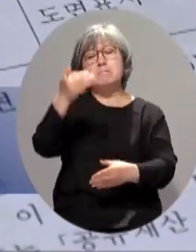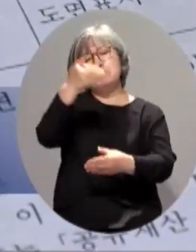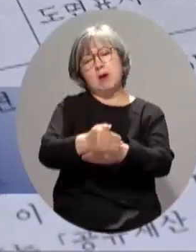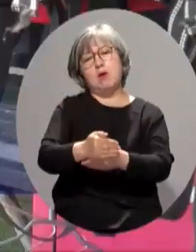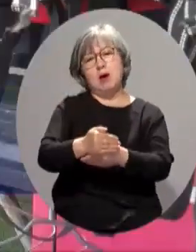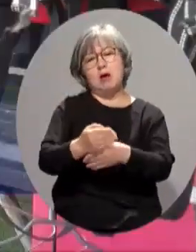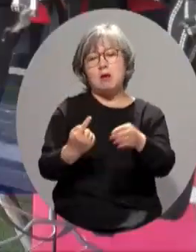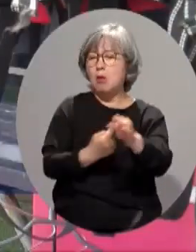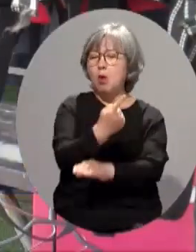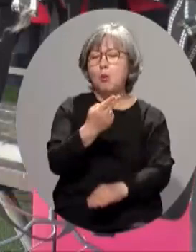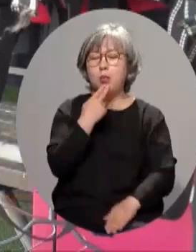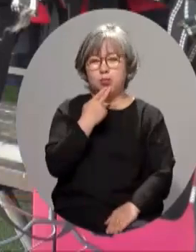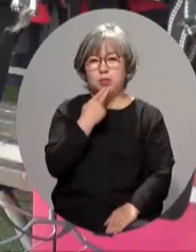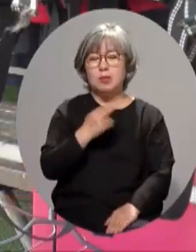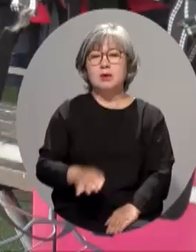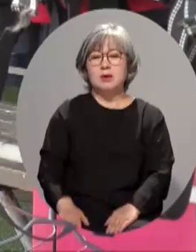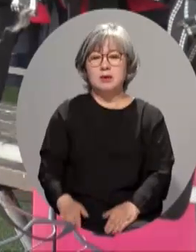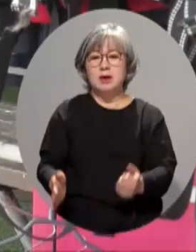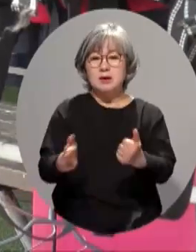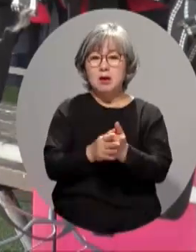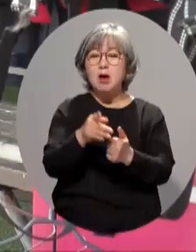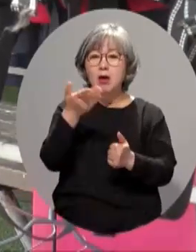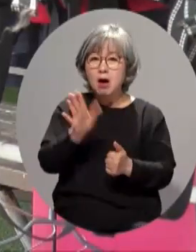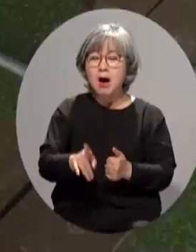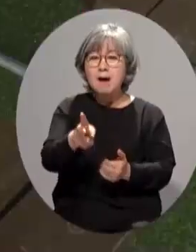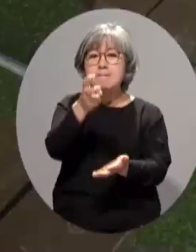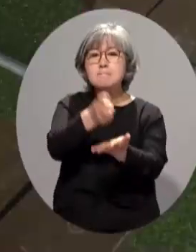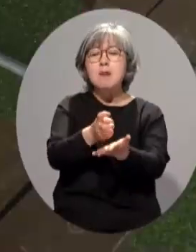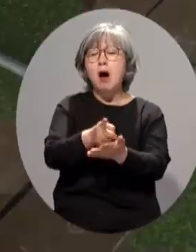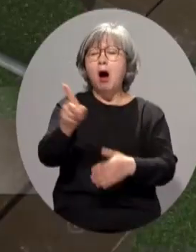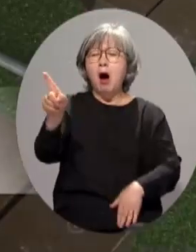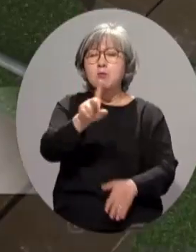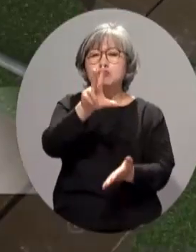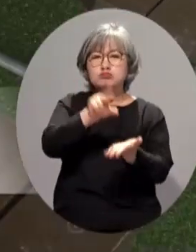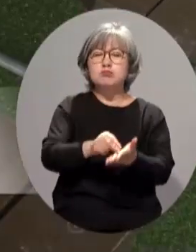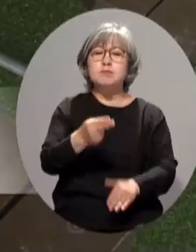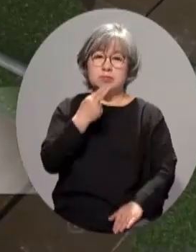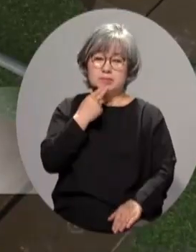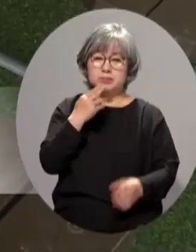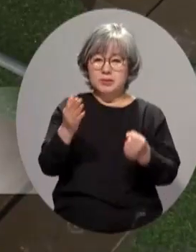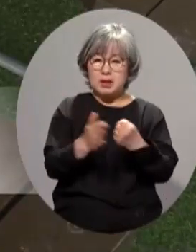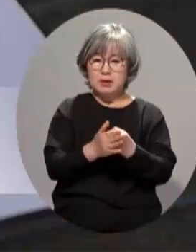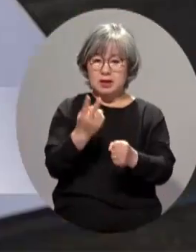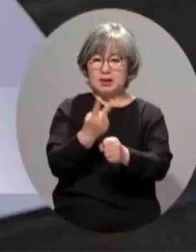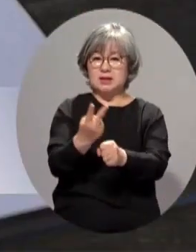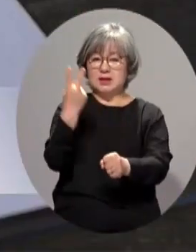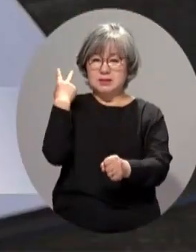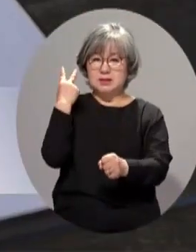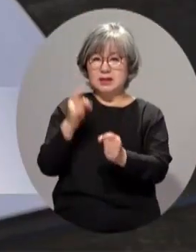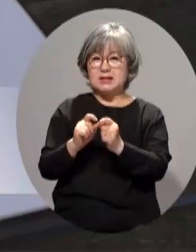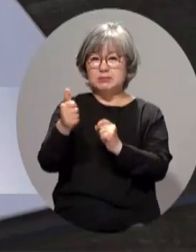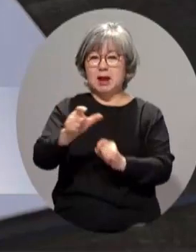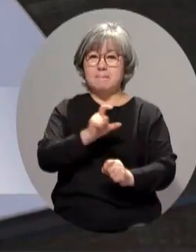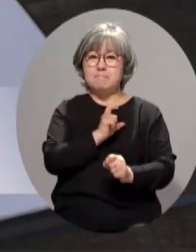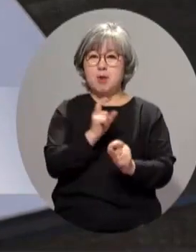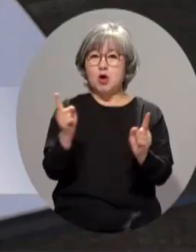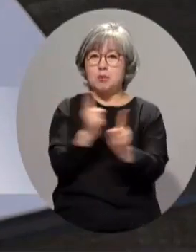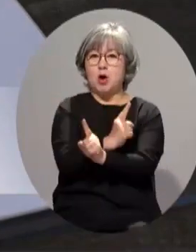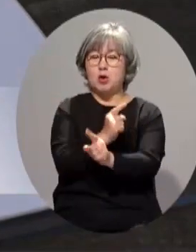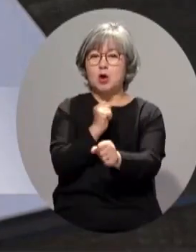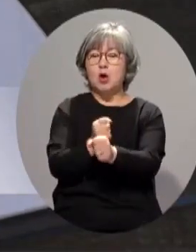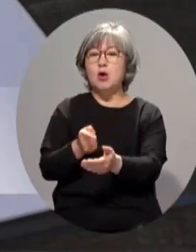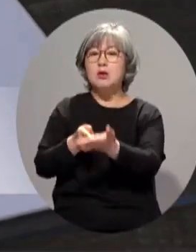없는 상황이었습니다. 하지만 리조트 대표는 법적으로 아무런 문제가 없다며 2년 전 지부장 명의 변경 신청을